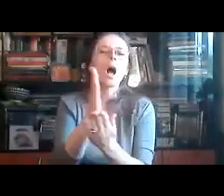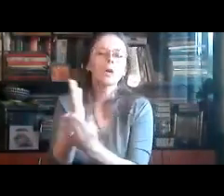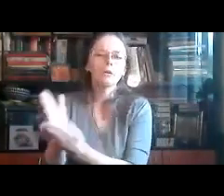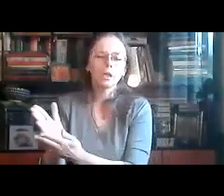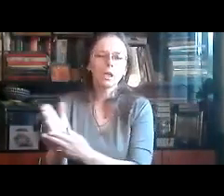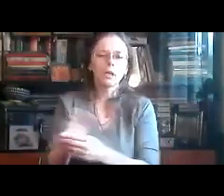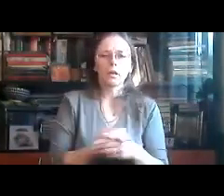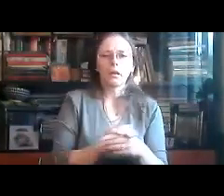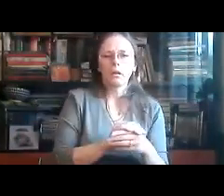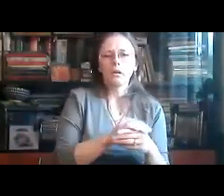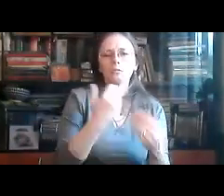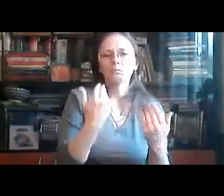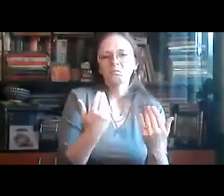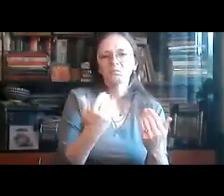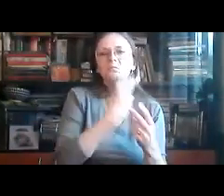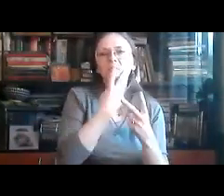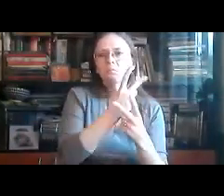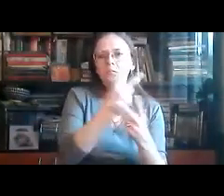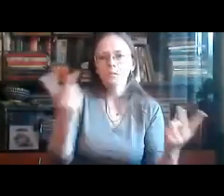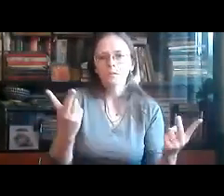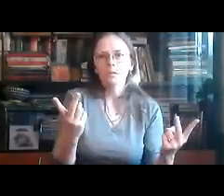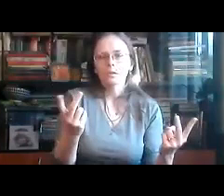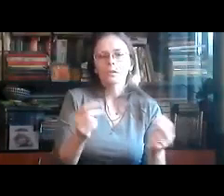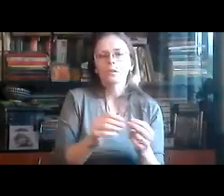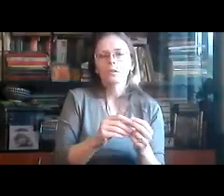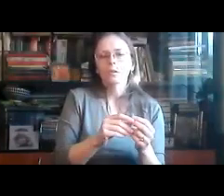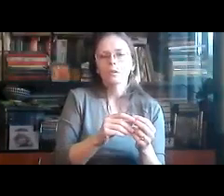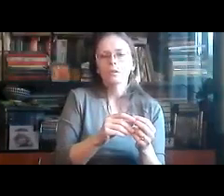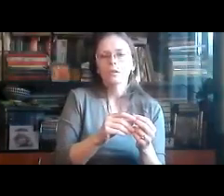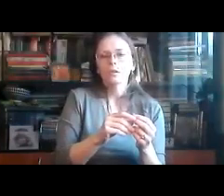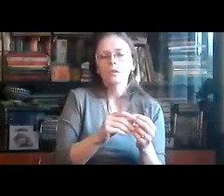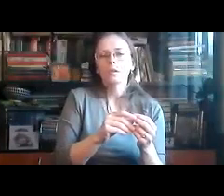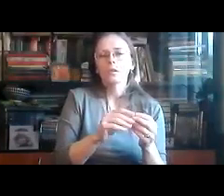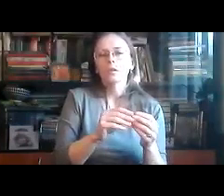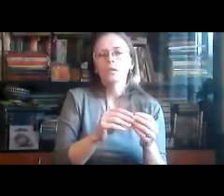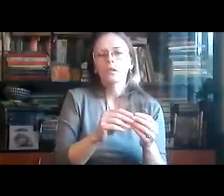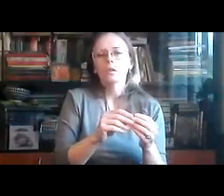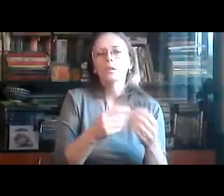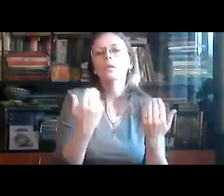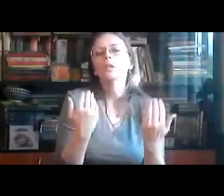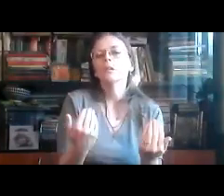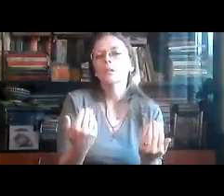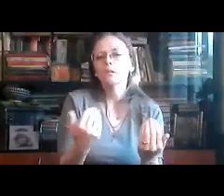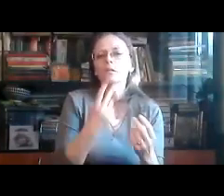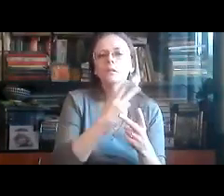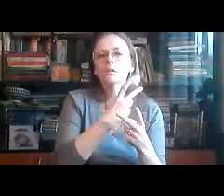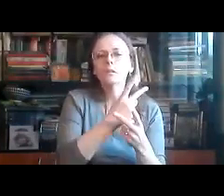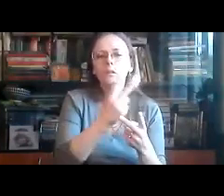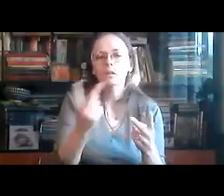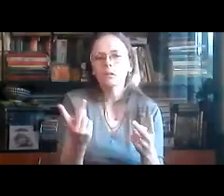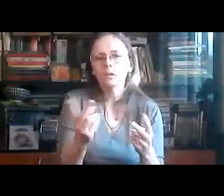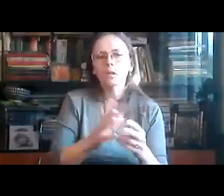сегодня вечером в Гоголь-центре показывают спектакль, именно сделанный, как я понимаю, сейчас, вот как бы, или как